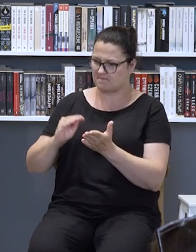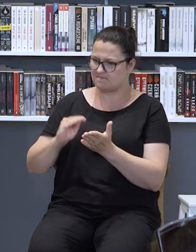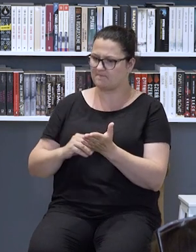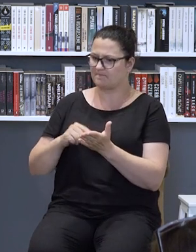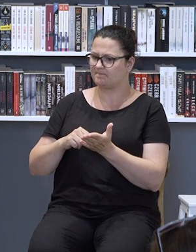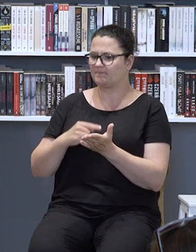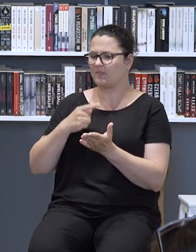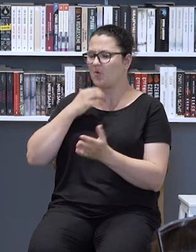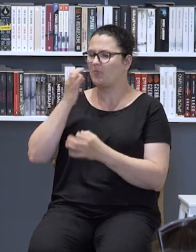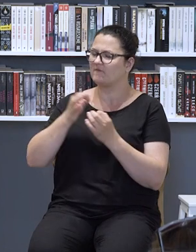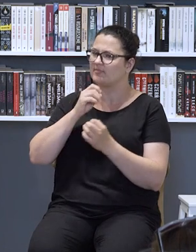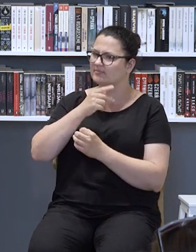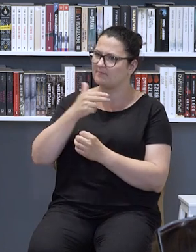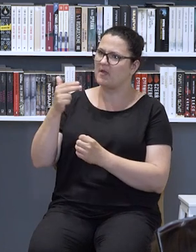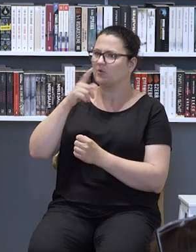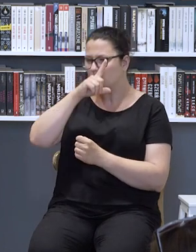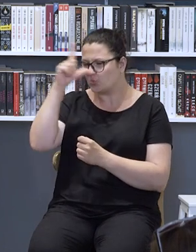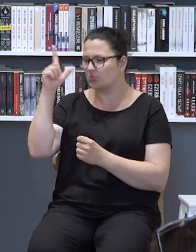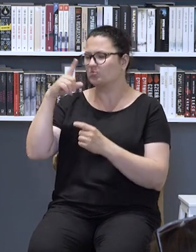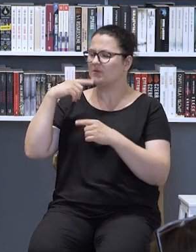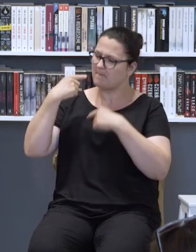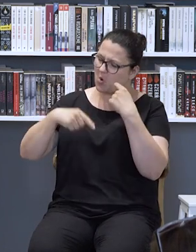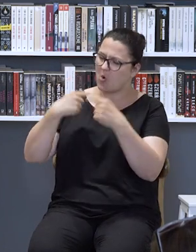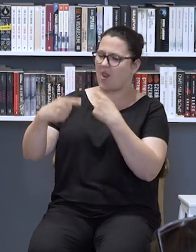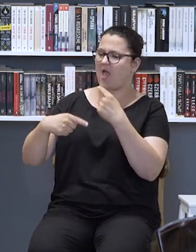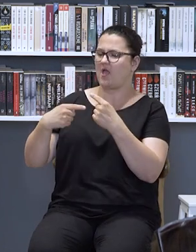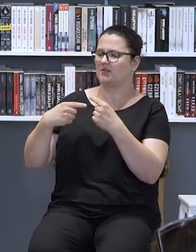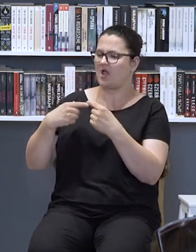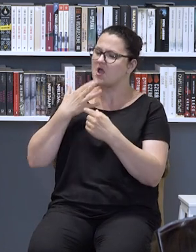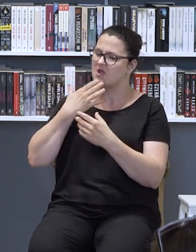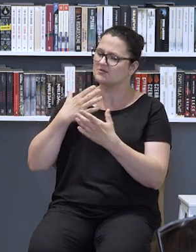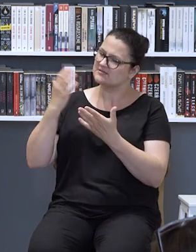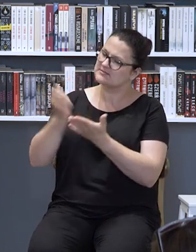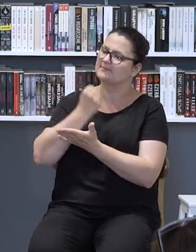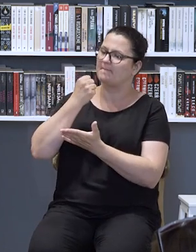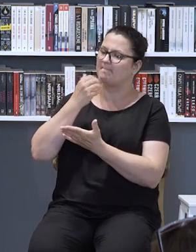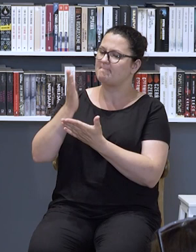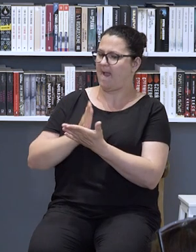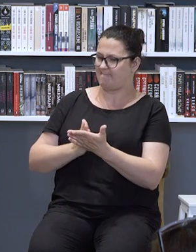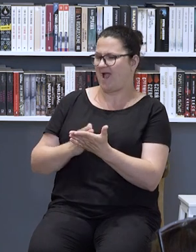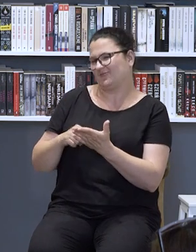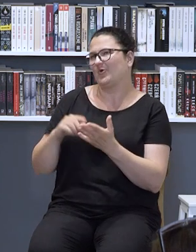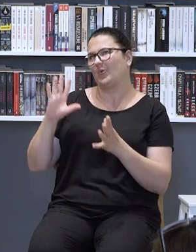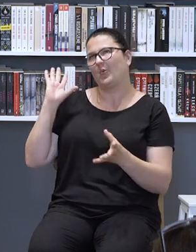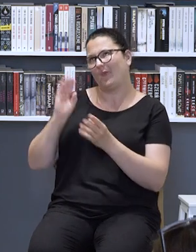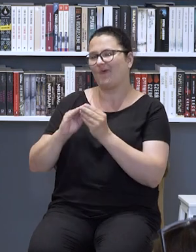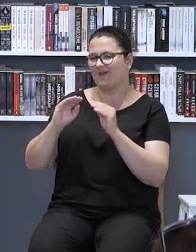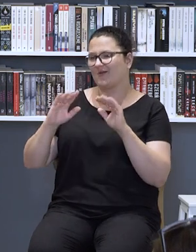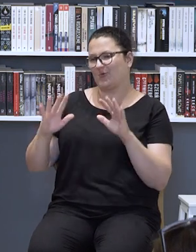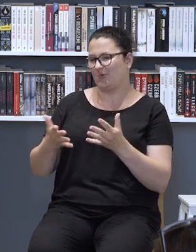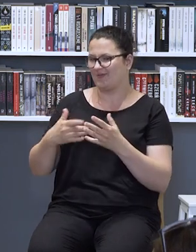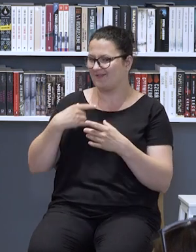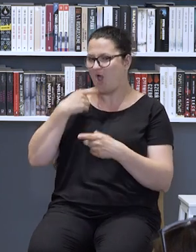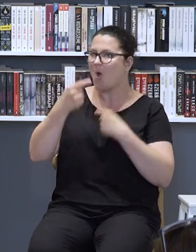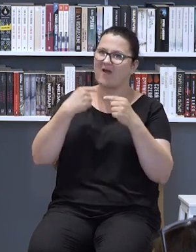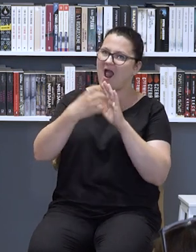opowiada o ludziach, o kolejnych pokoleniach osób, które chcą zdobyć tę mapę, jeśli można tak streścić, żeby państwu niczego nie